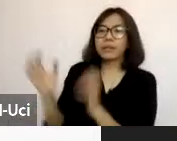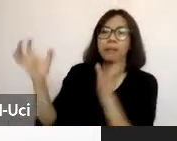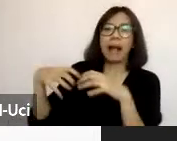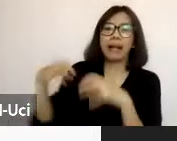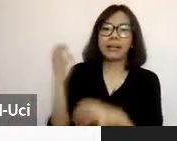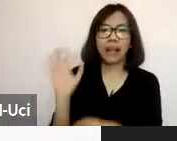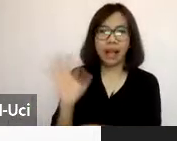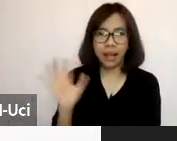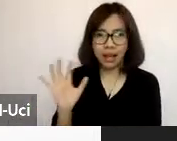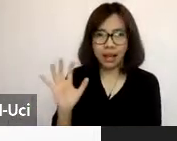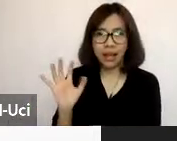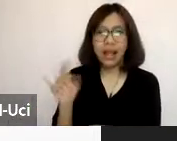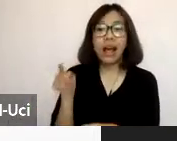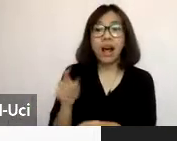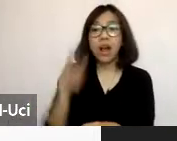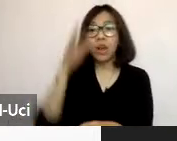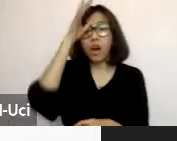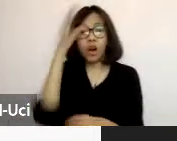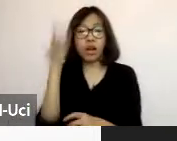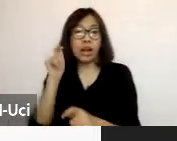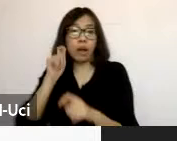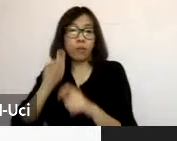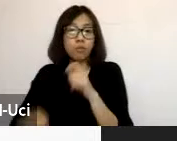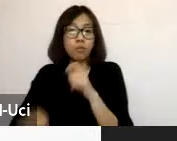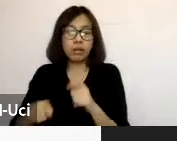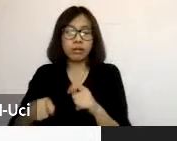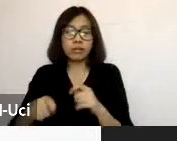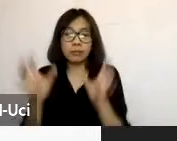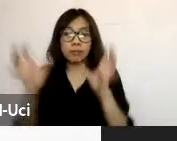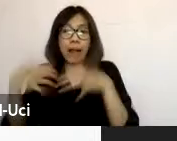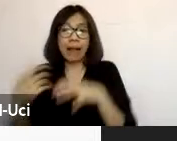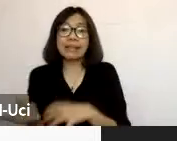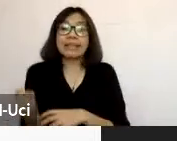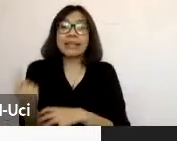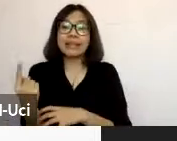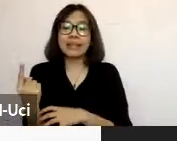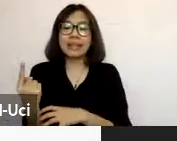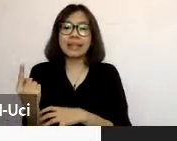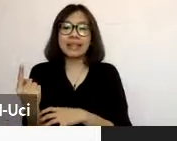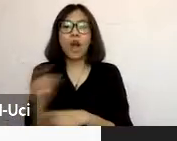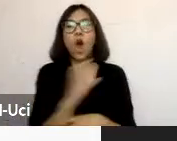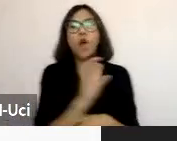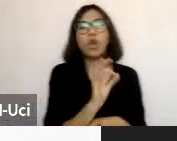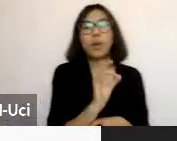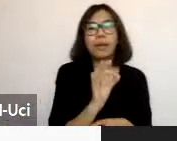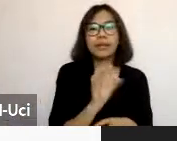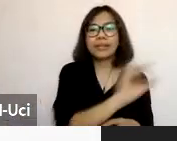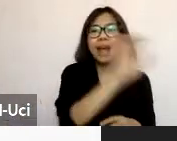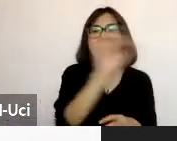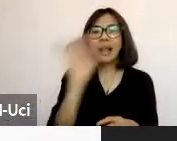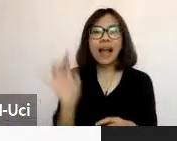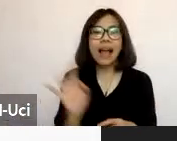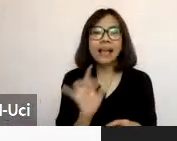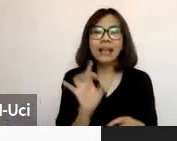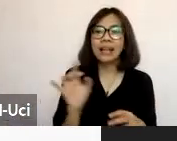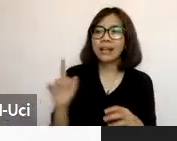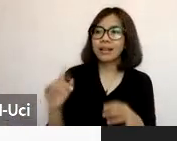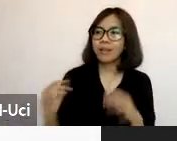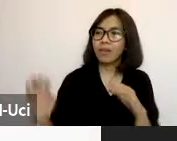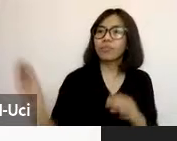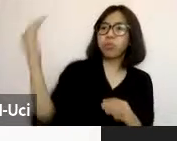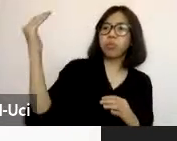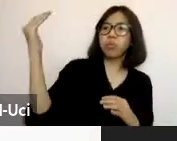yang dipersiapkan secara sepihak saja itu mengakibatkan posisi para pihak menjadi tidak seimbang